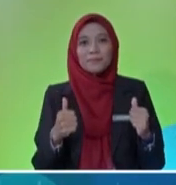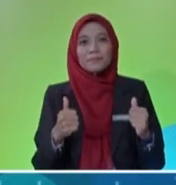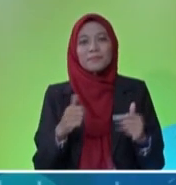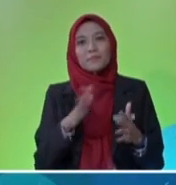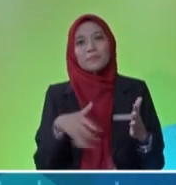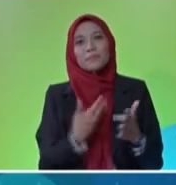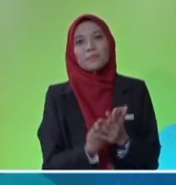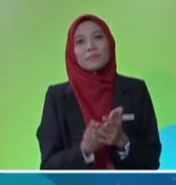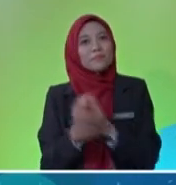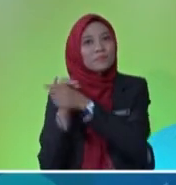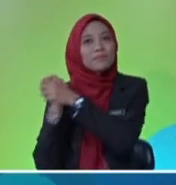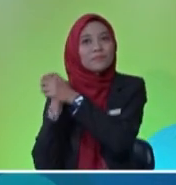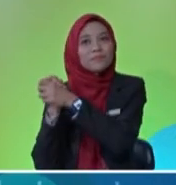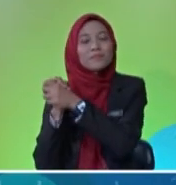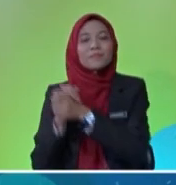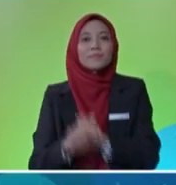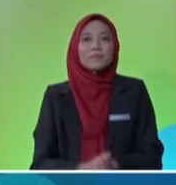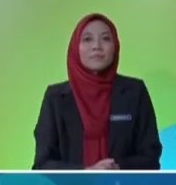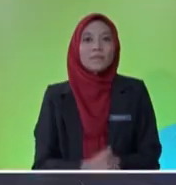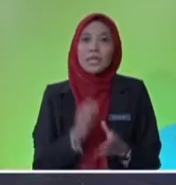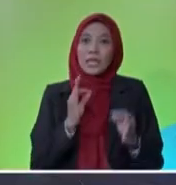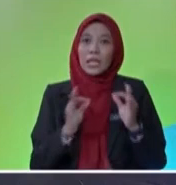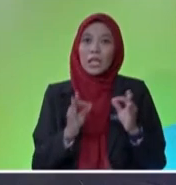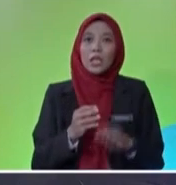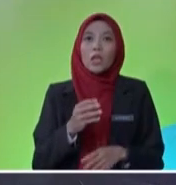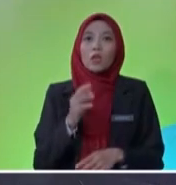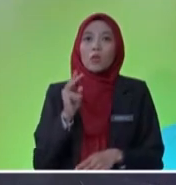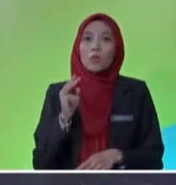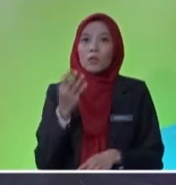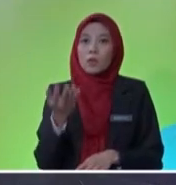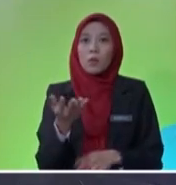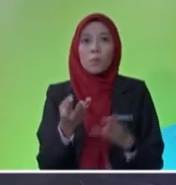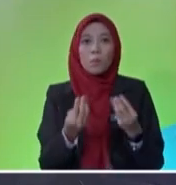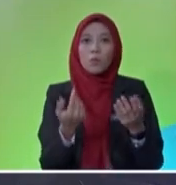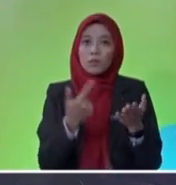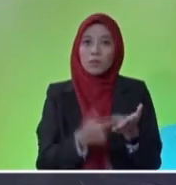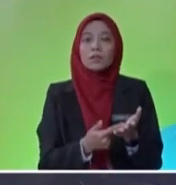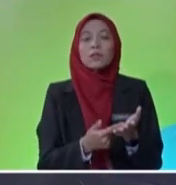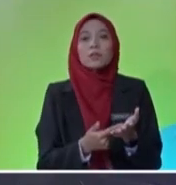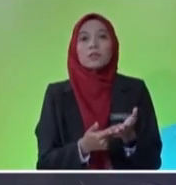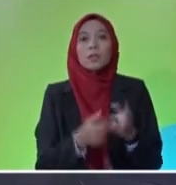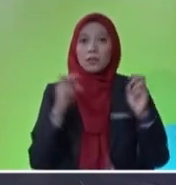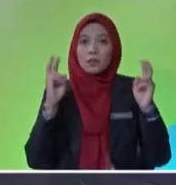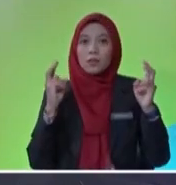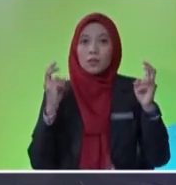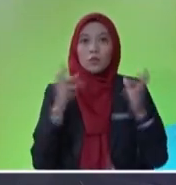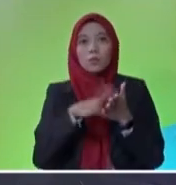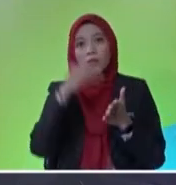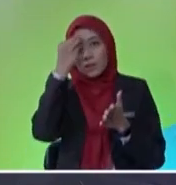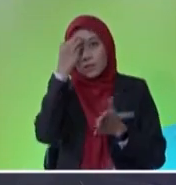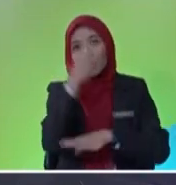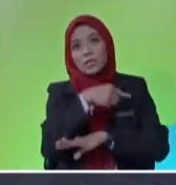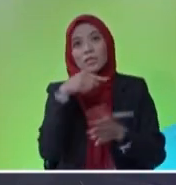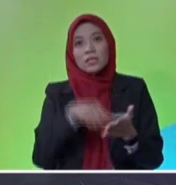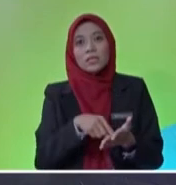tanya rush.bye cegukan Nike ingin memantapkan lagi pengukuhan mereka terhadap tajuk kita pada hari ini cekgu